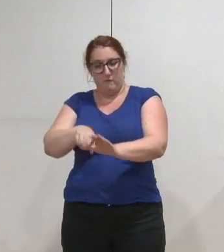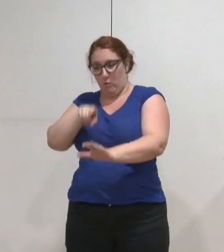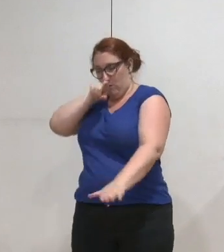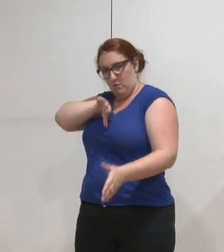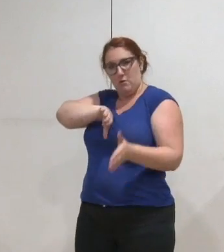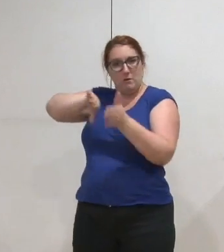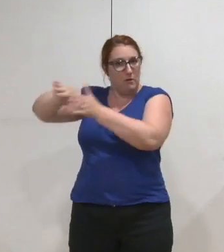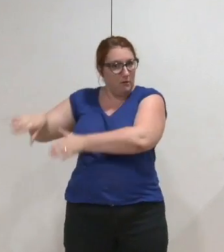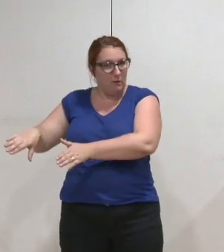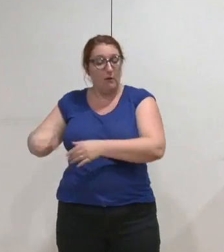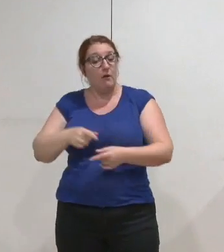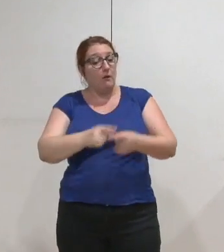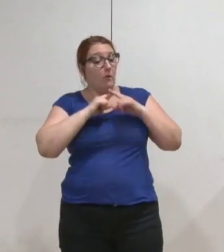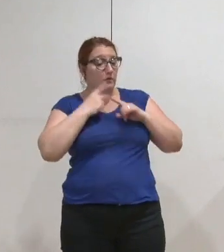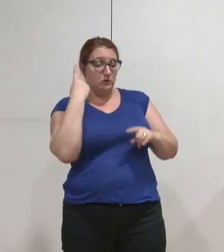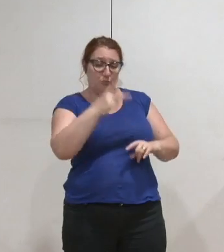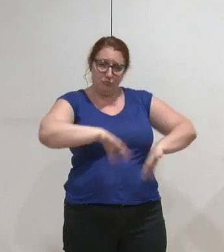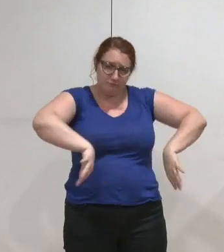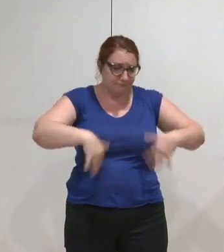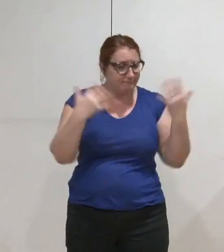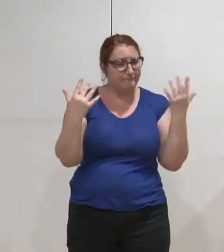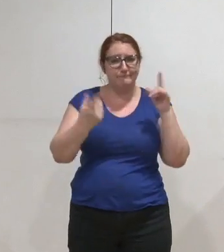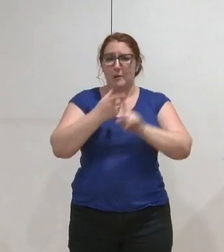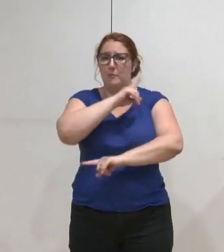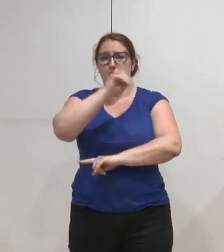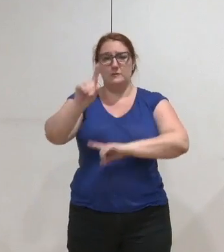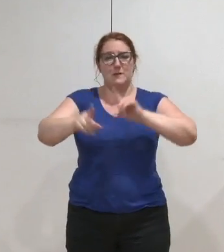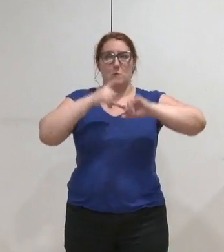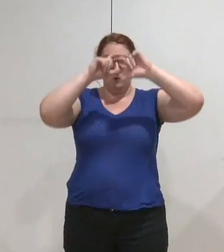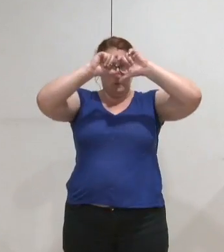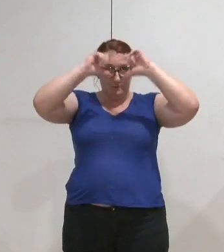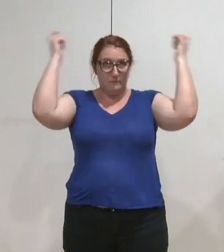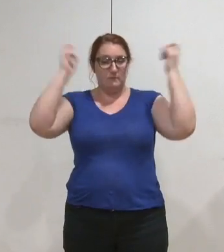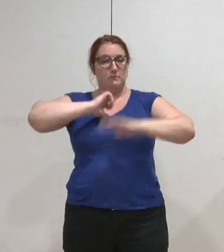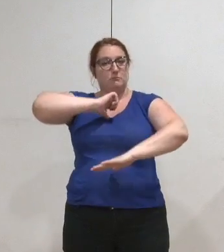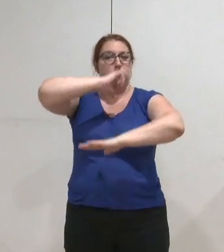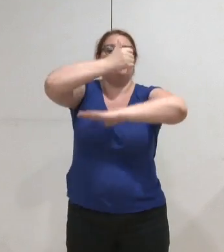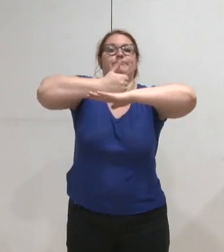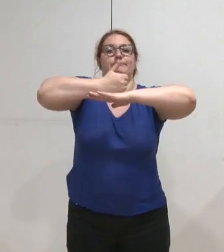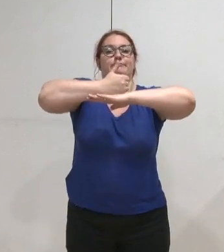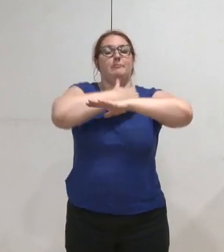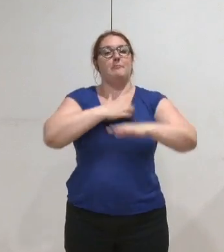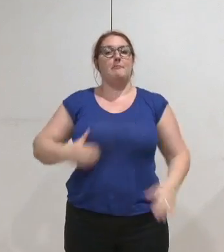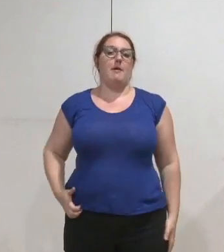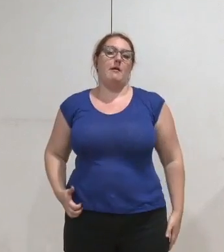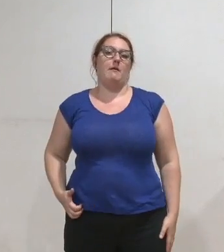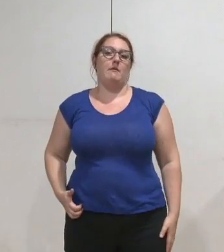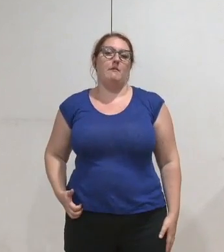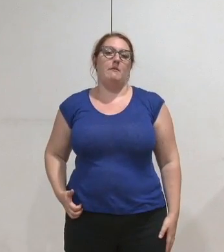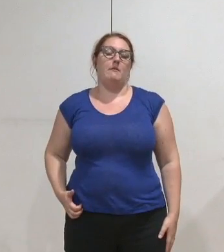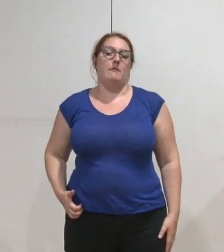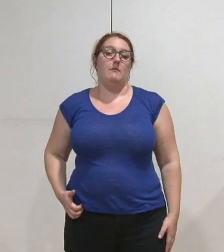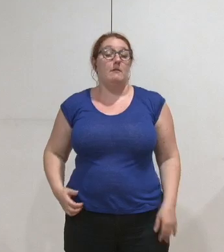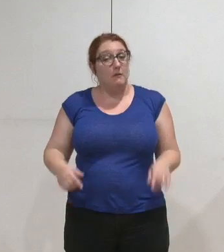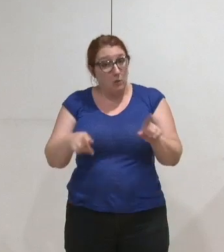soi ses convictions et vous devez agir en tant que premier magistrat en tant